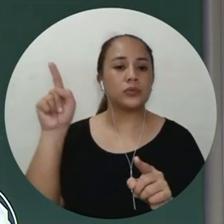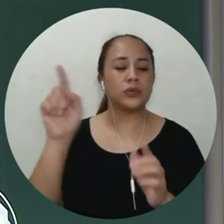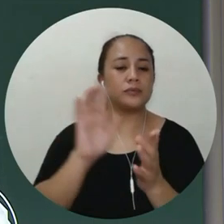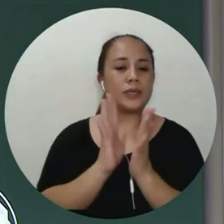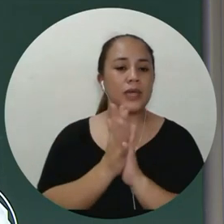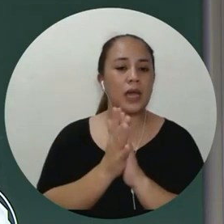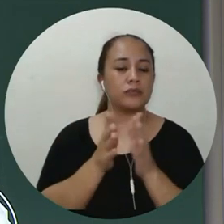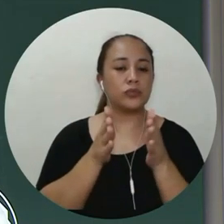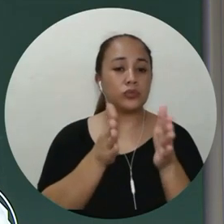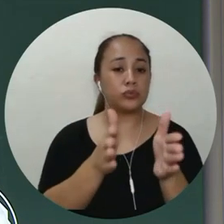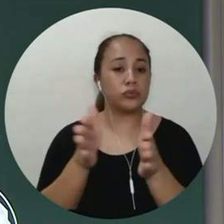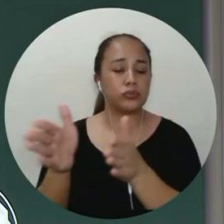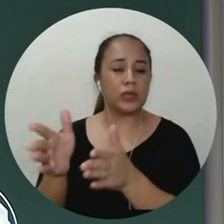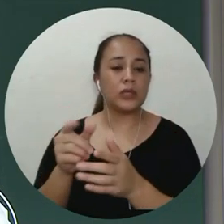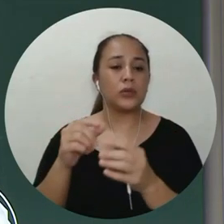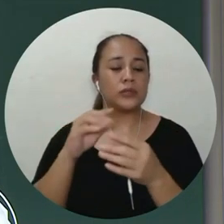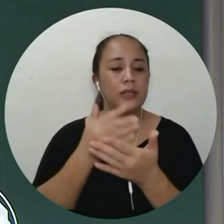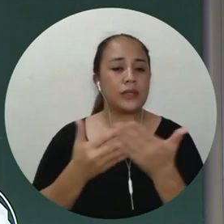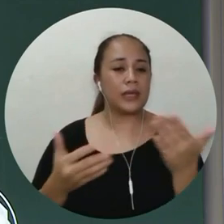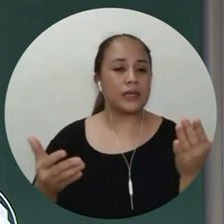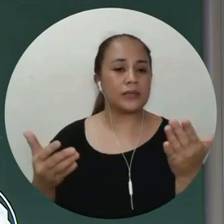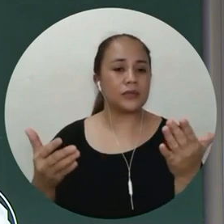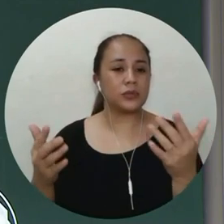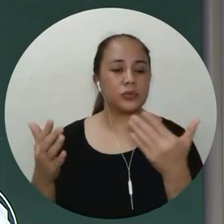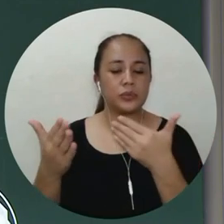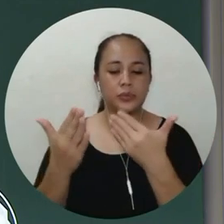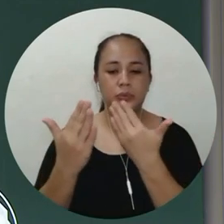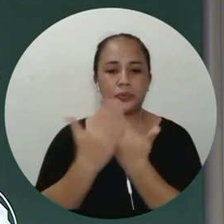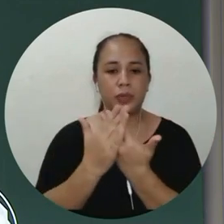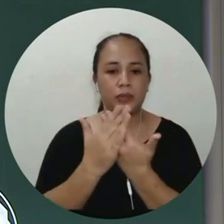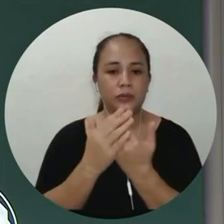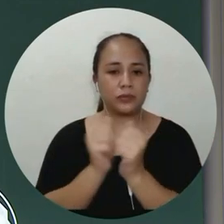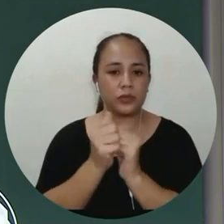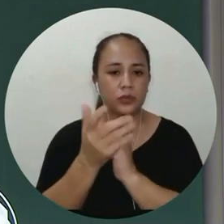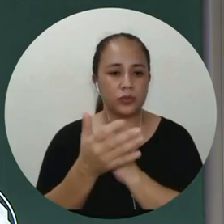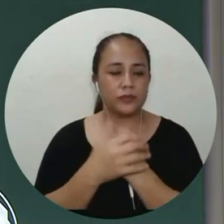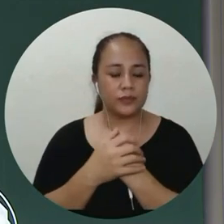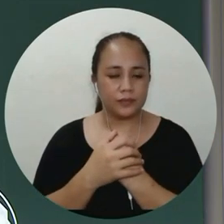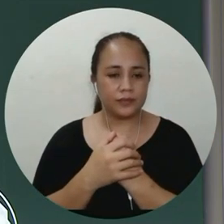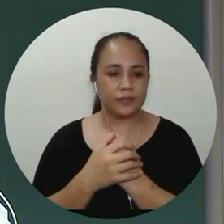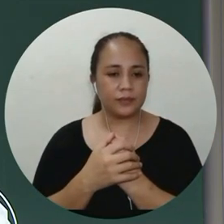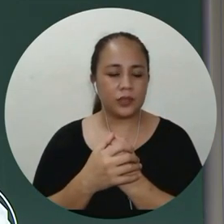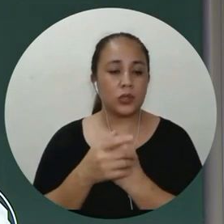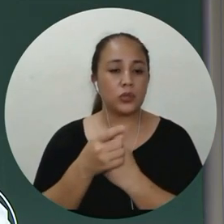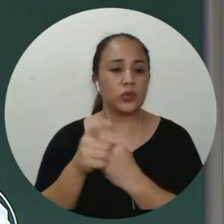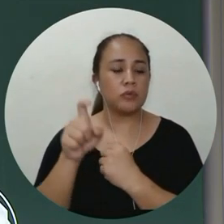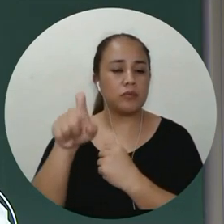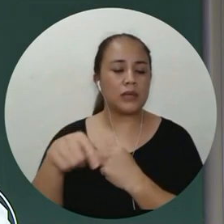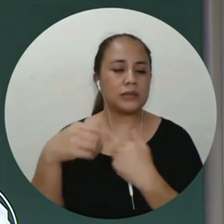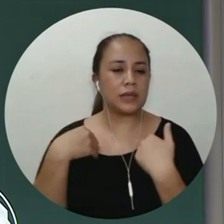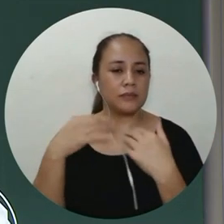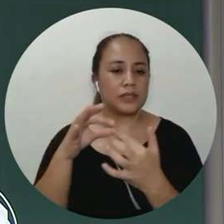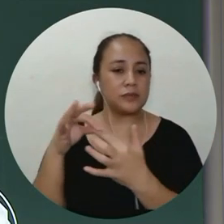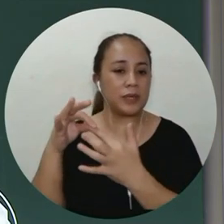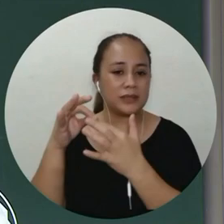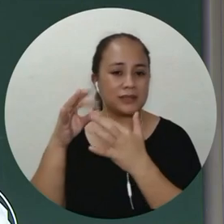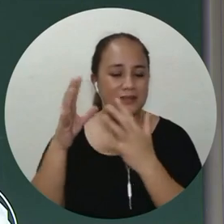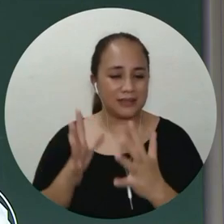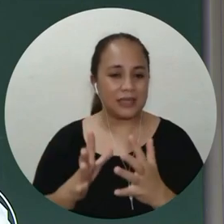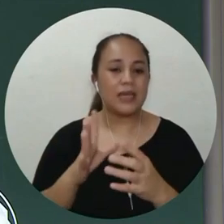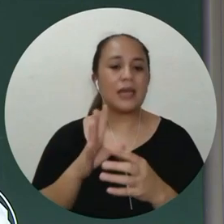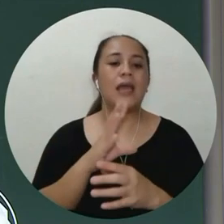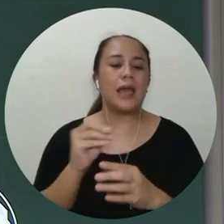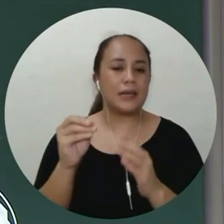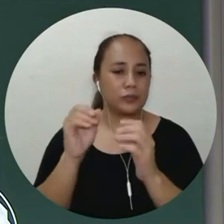platform so that things will start to be attached to you. 말씀, 기도, 업의 전문성까지. So you have to have the specialty in the word, in prayer, and